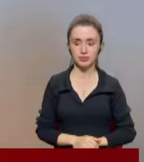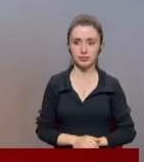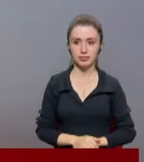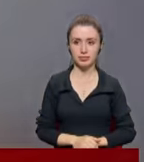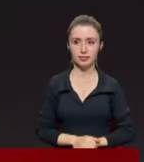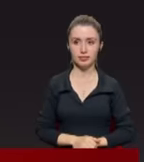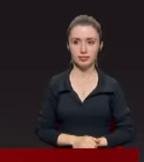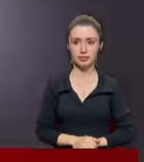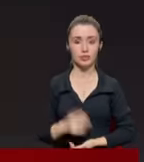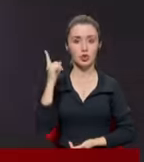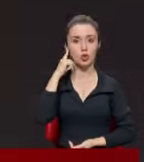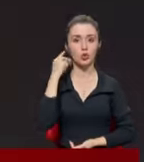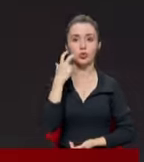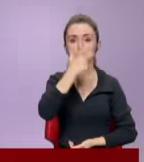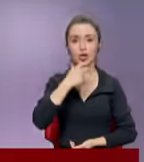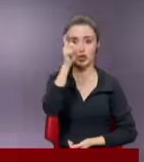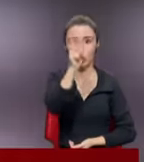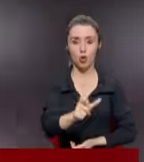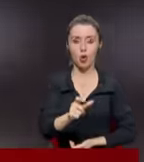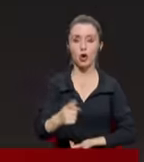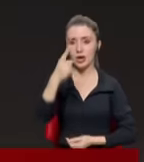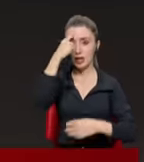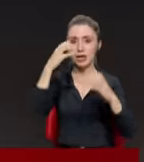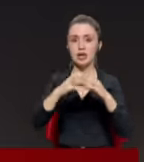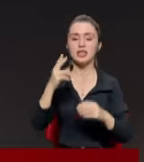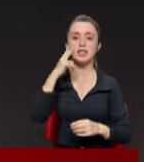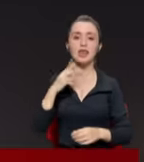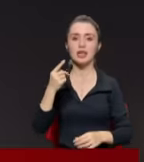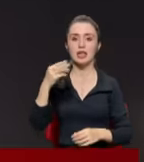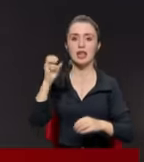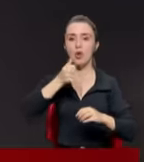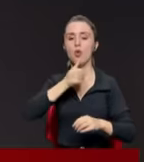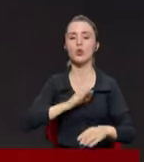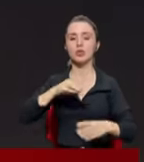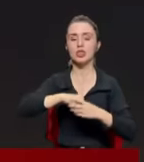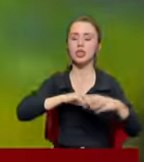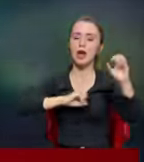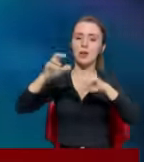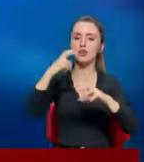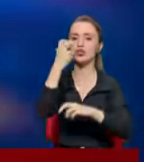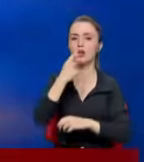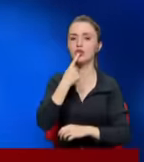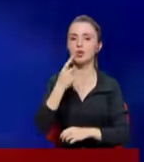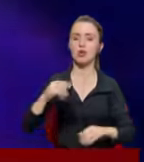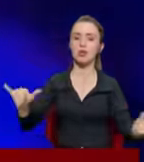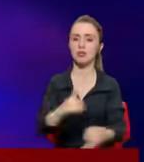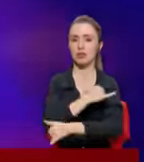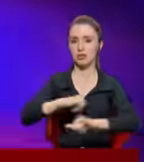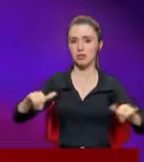verdi Ünlü şarkıcı rianna Hint milyarderin oğlu için düzenlediği partide önce coşturdu ardından